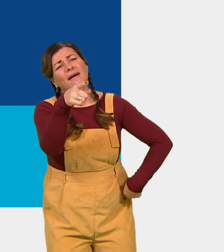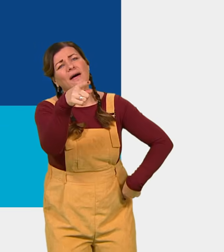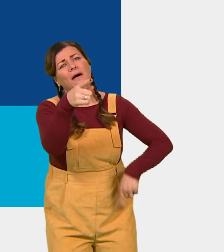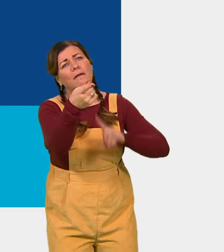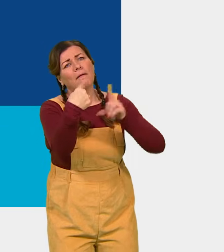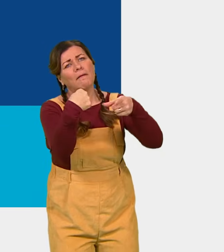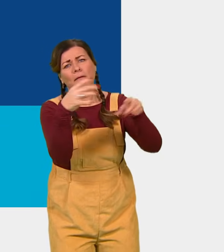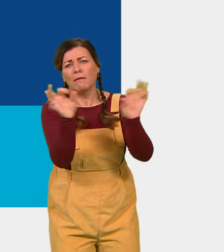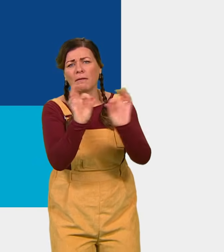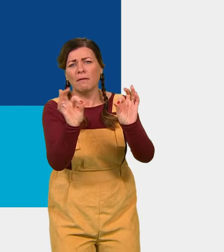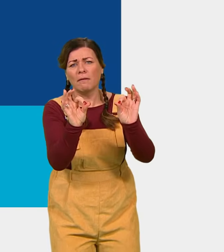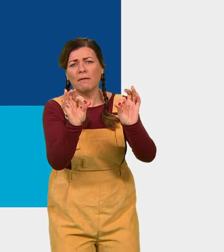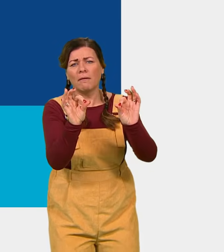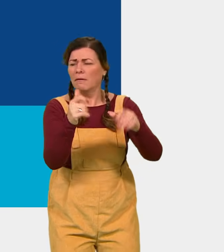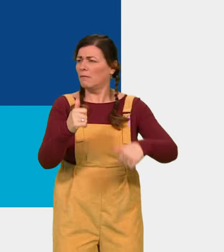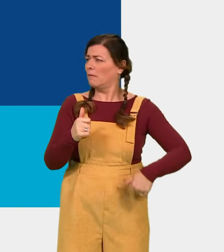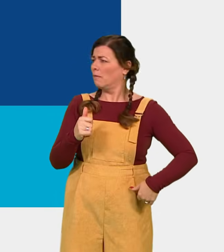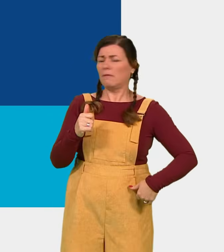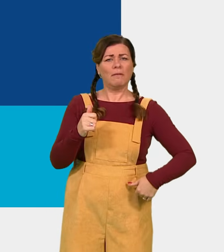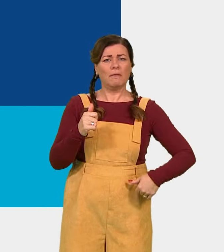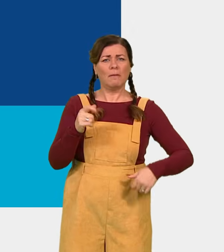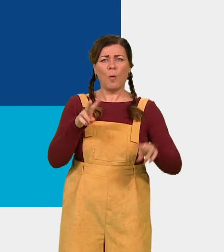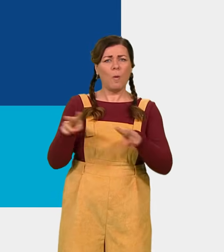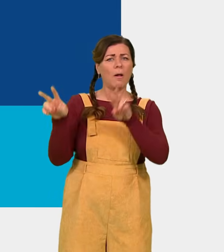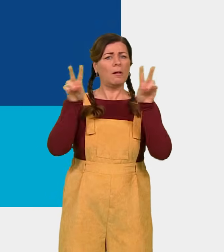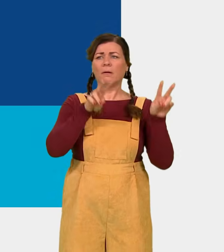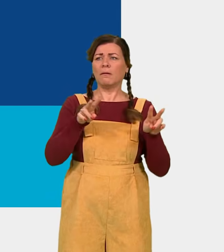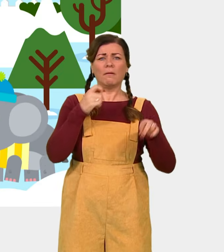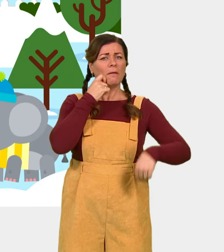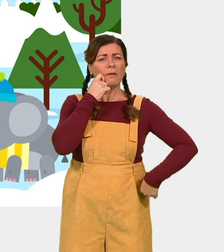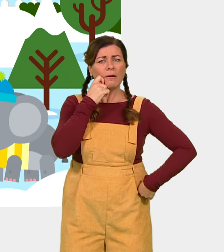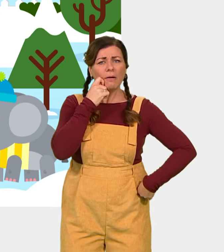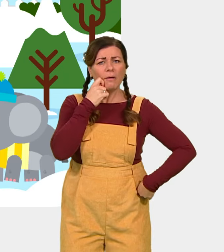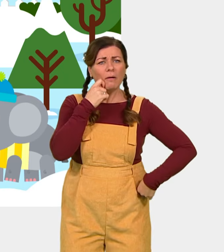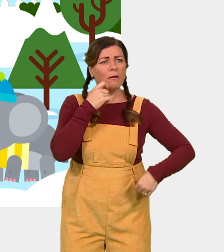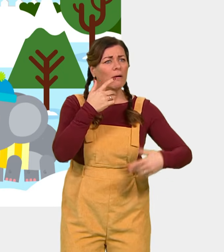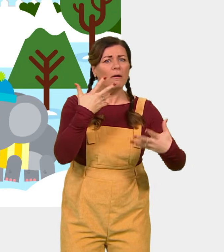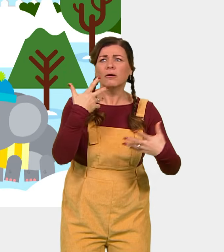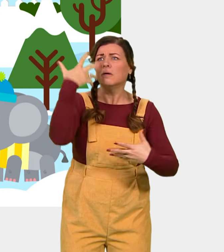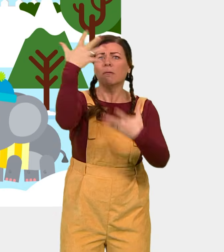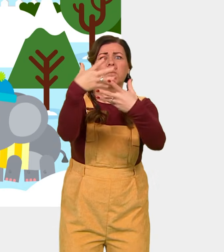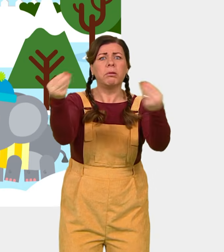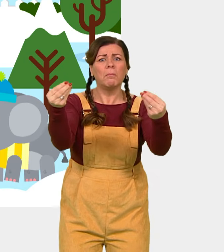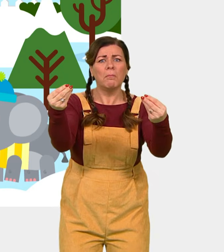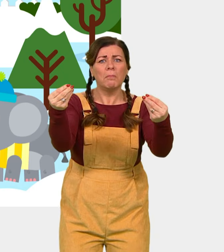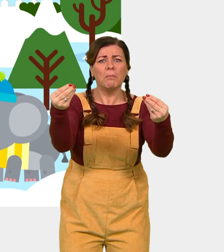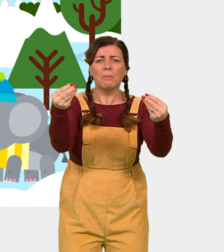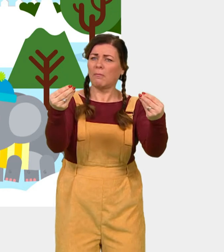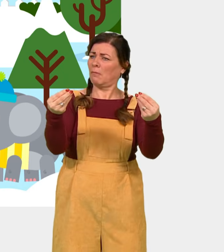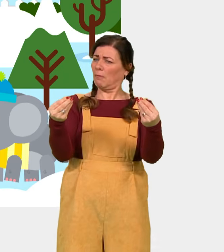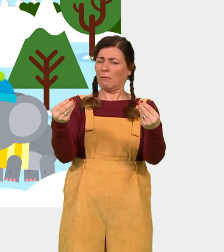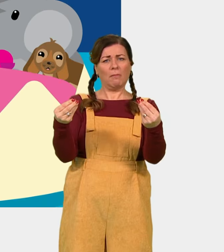Daeth dim ateb gan jangle. Edrychodd pawb o'i cwmpas. Doedd neb yn gallu gweld jangle yn